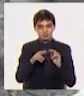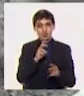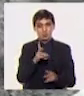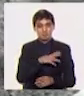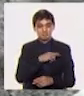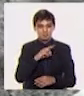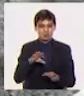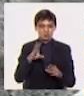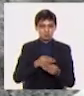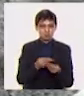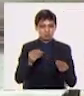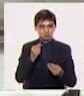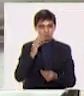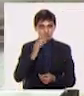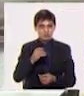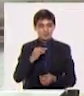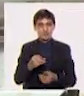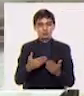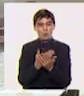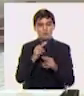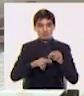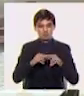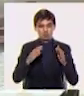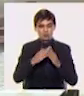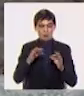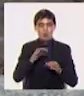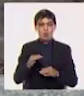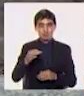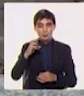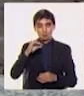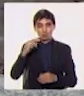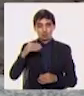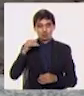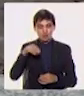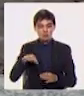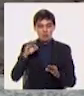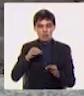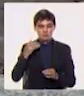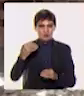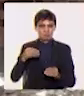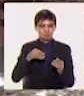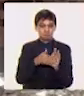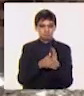қаржылай өтем жасалып деді. Ал жаңадан салынатын тұрғын үйлер облыстық бюджеттің төтенше қорынан